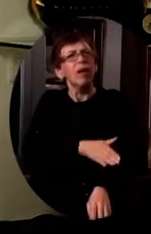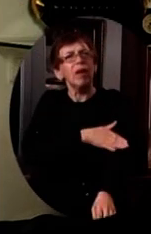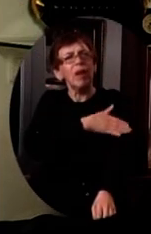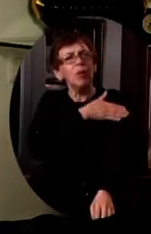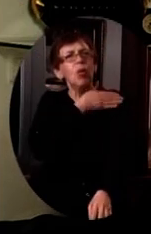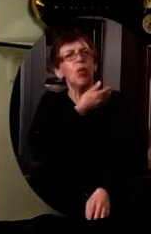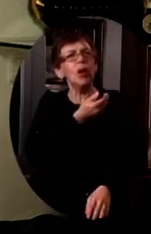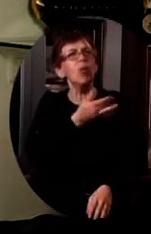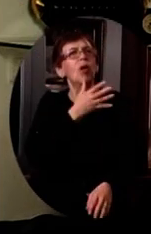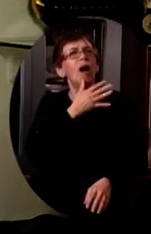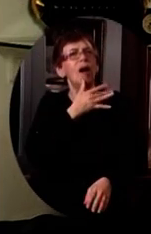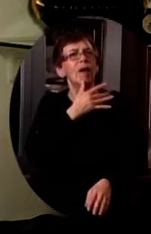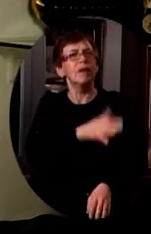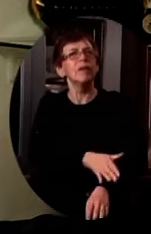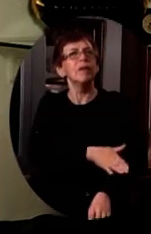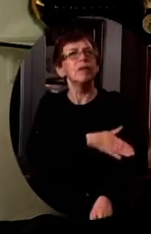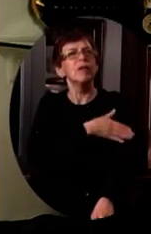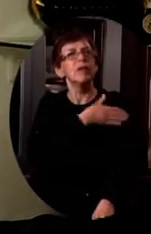ארוכה? כן, מאוד